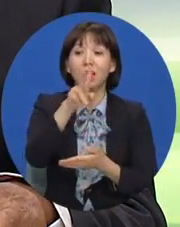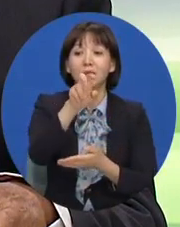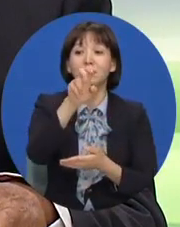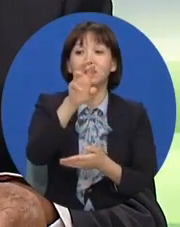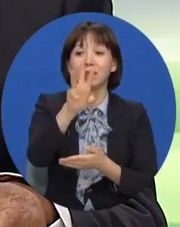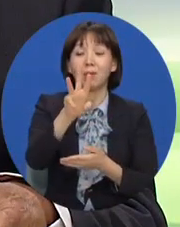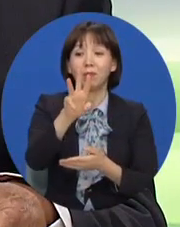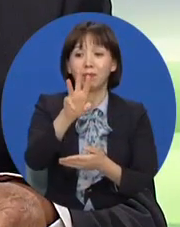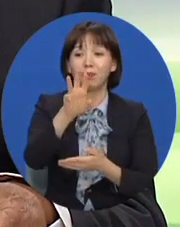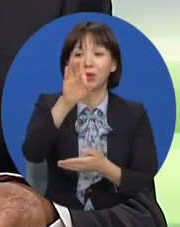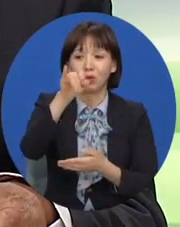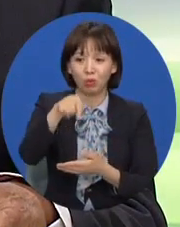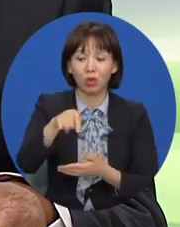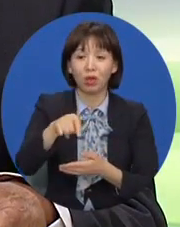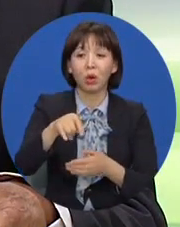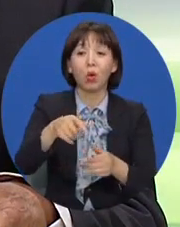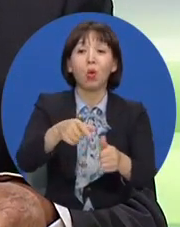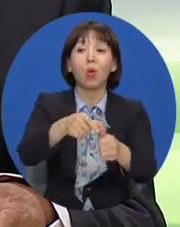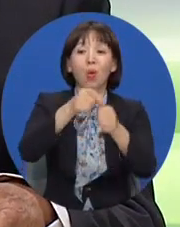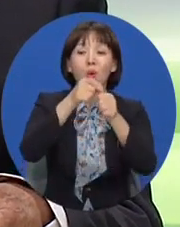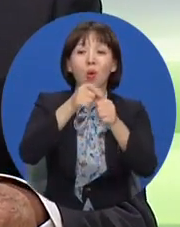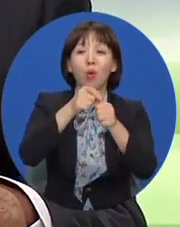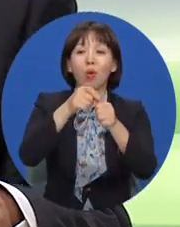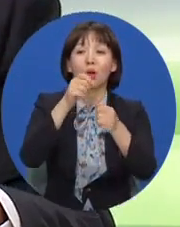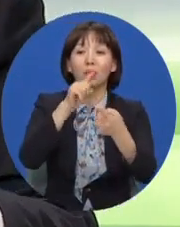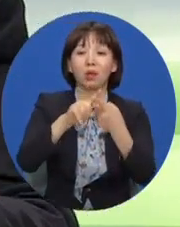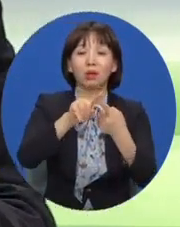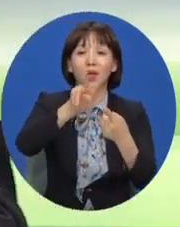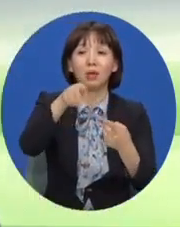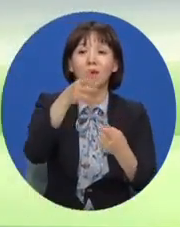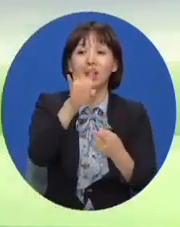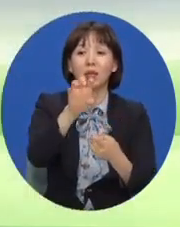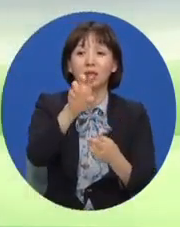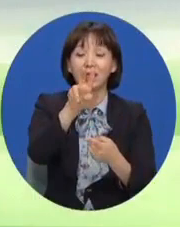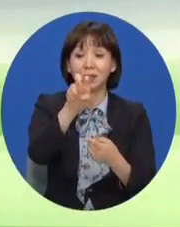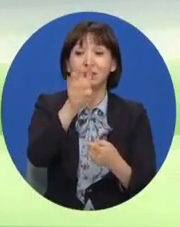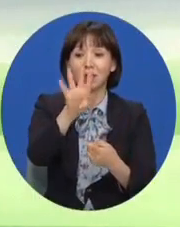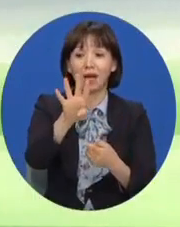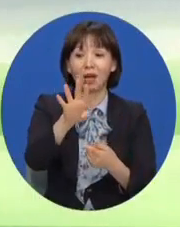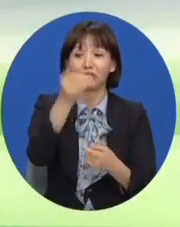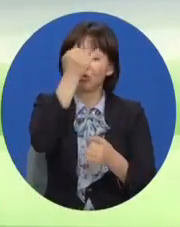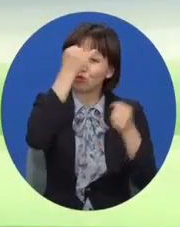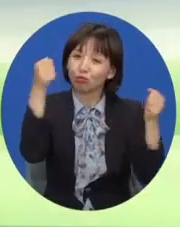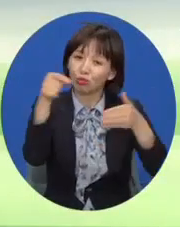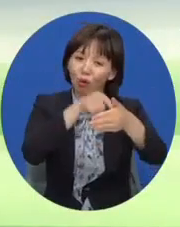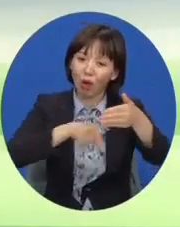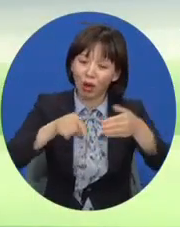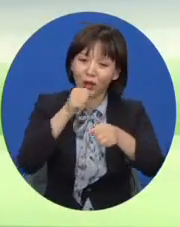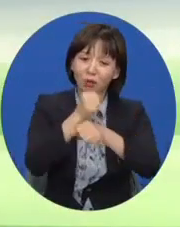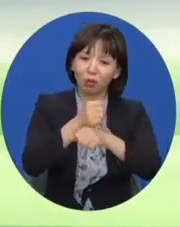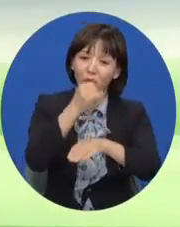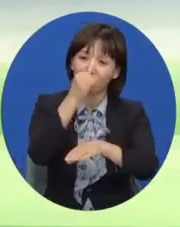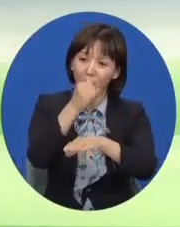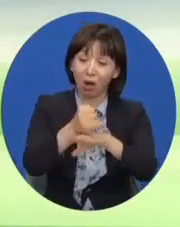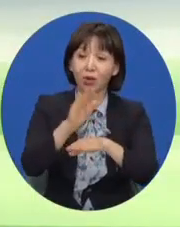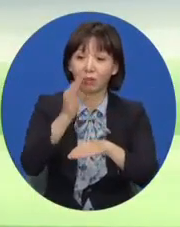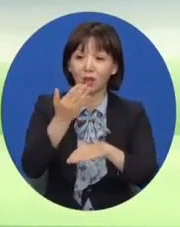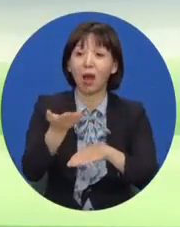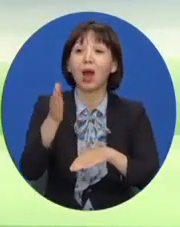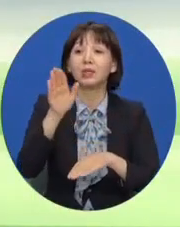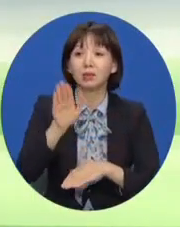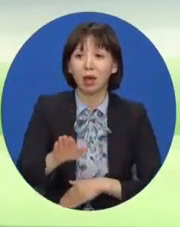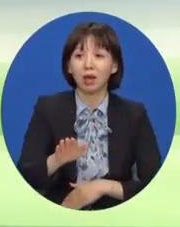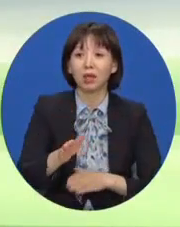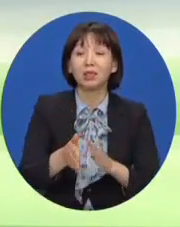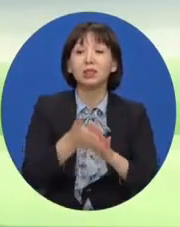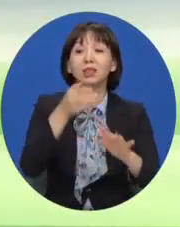223등이며 고용창출 역시 224위, 통계에 의하면 충북 도내에서도 하위였습니다. 그러나